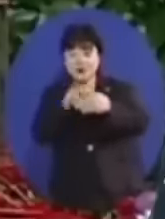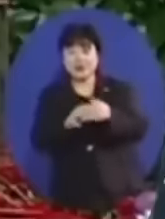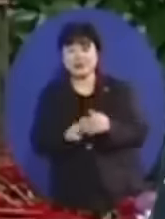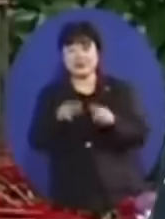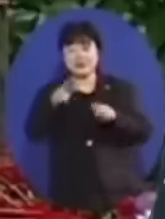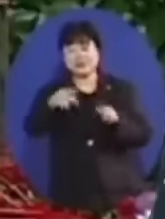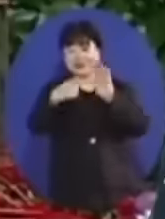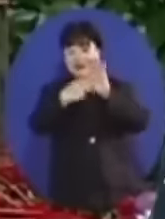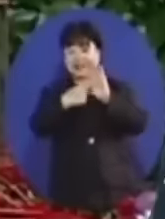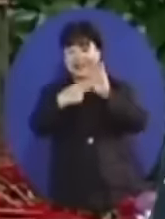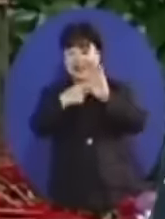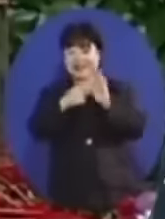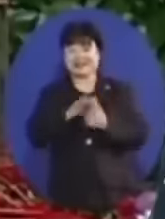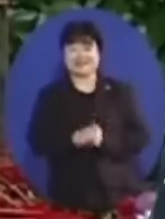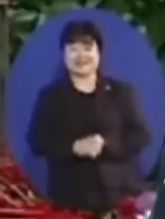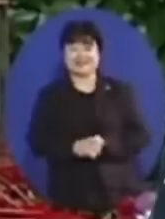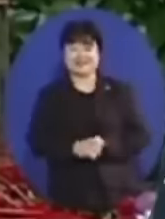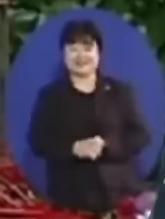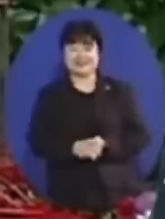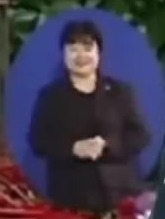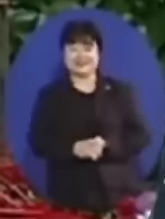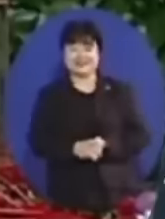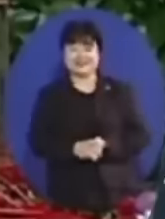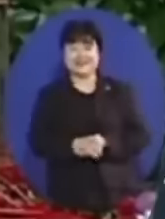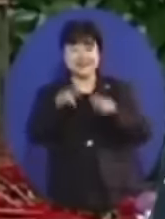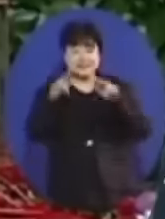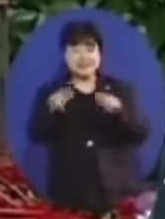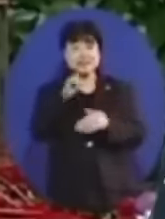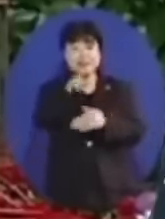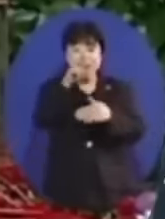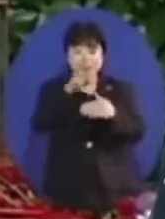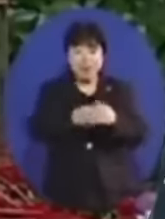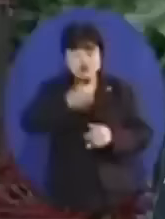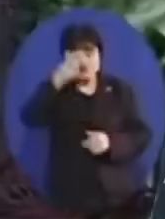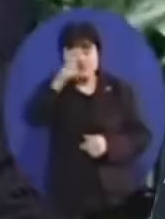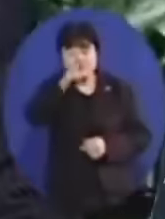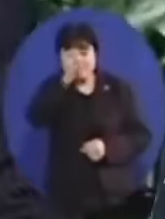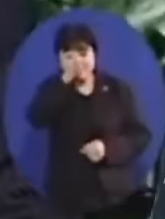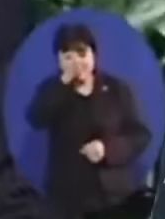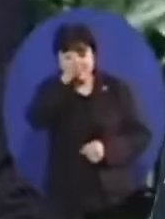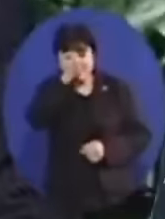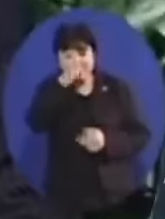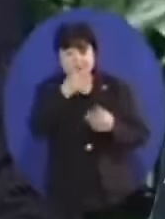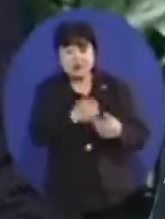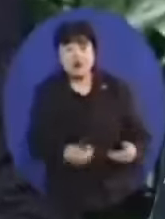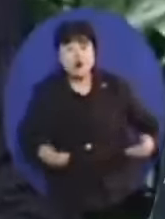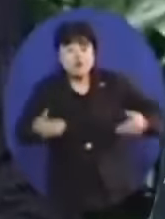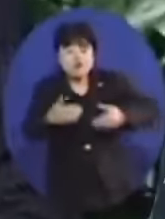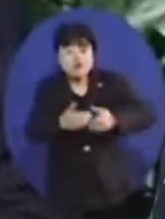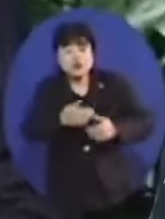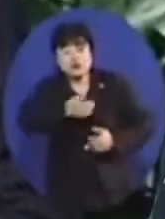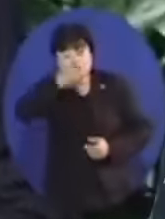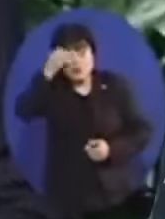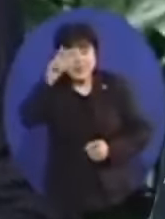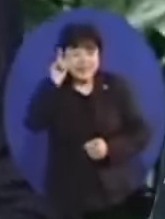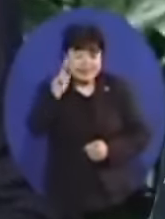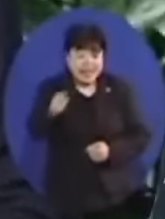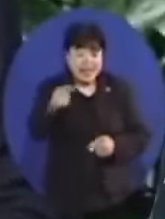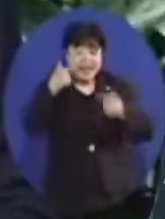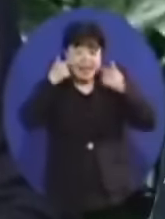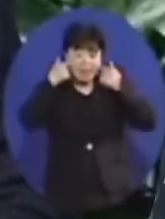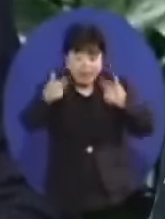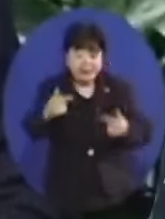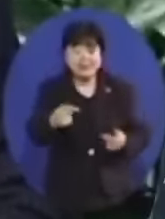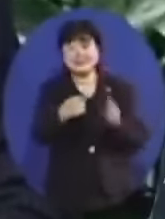현실로 나타나고 있는 것입니다. 지금 마음속에 품고 있는 꿈이 내일에 반드시